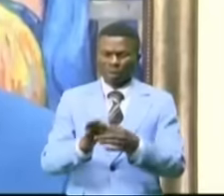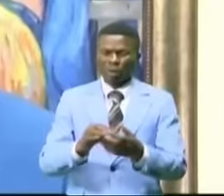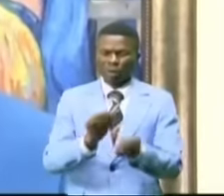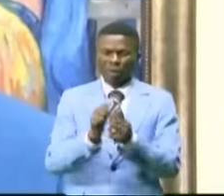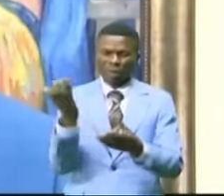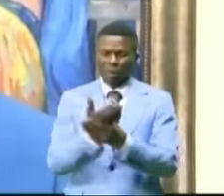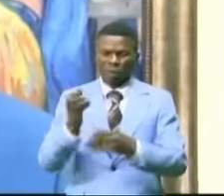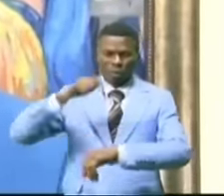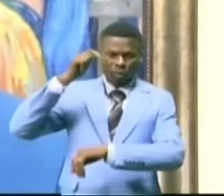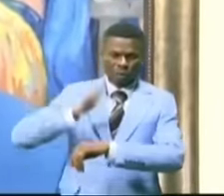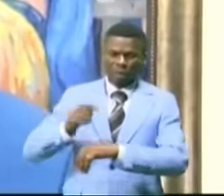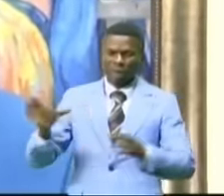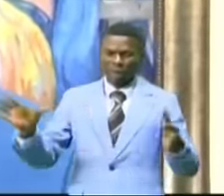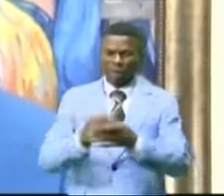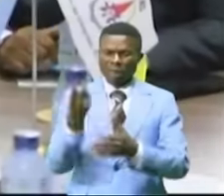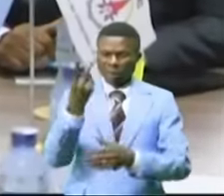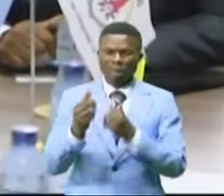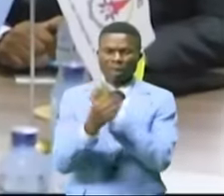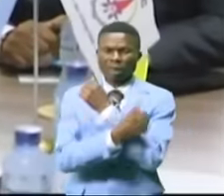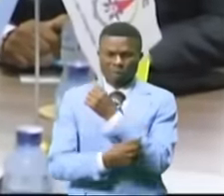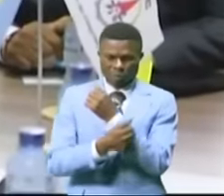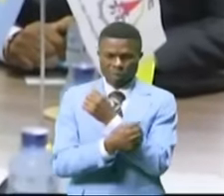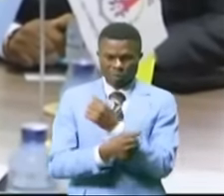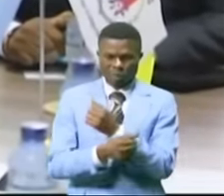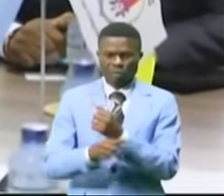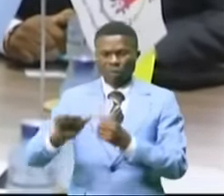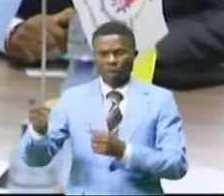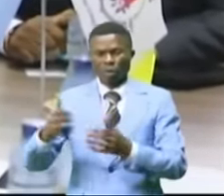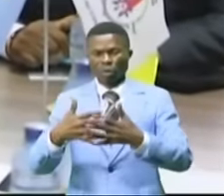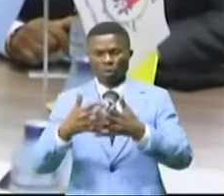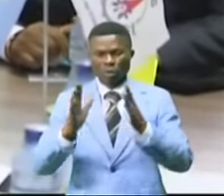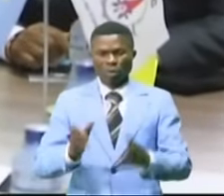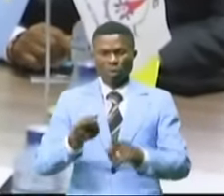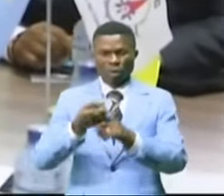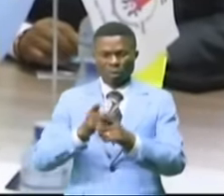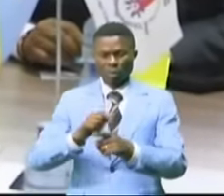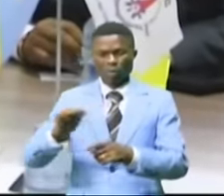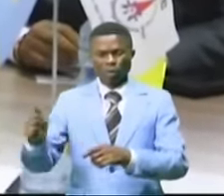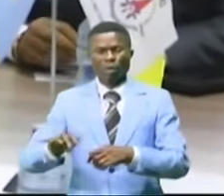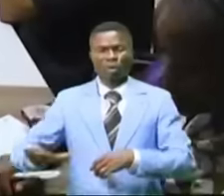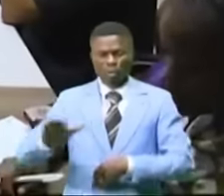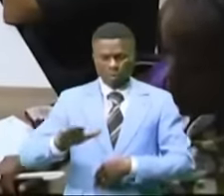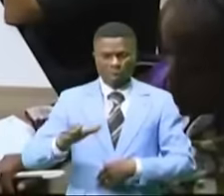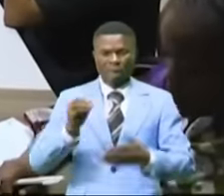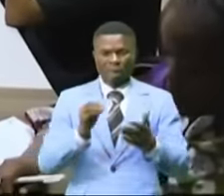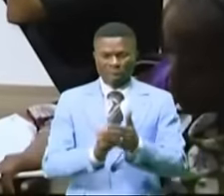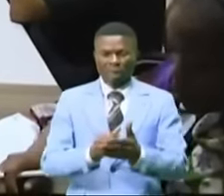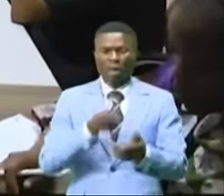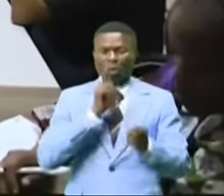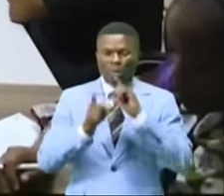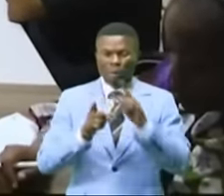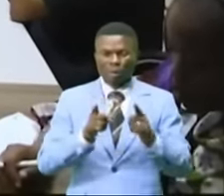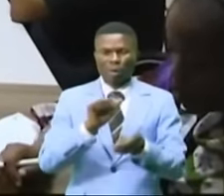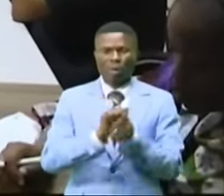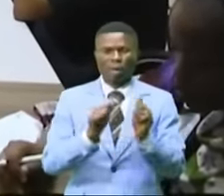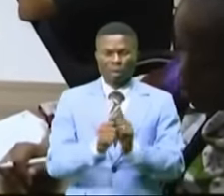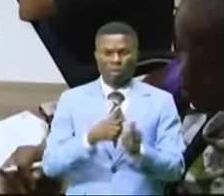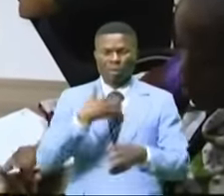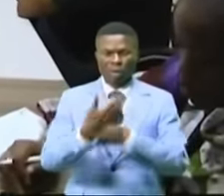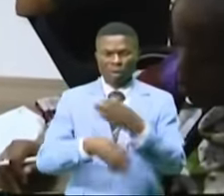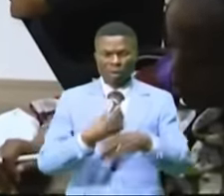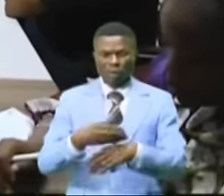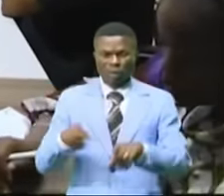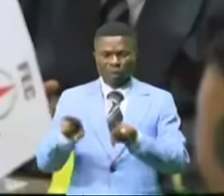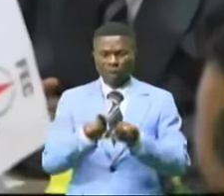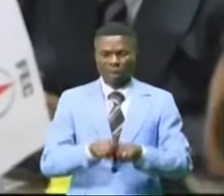qui lie les deux pays. Et d'autres partenaires venus d'autres horizons ont également eu des discussions sur les affaires, et